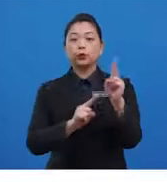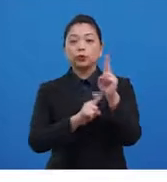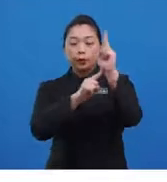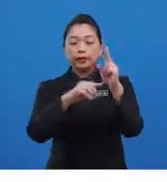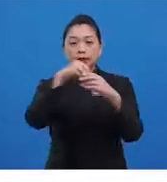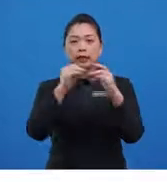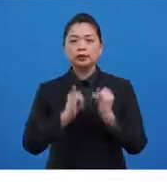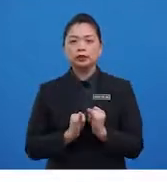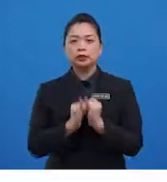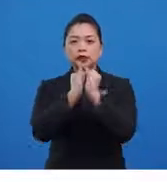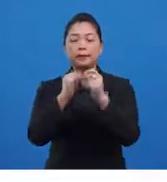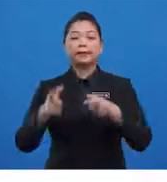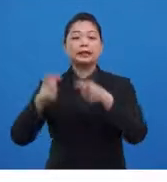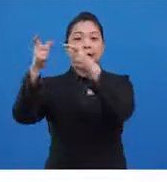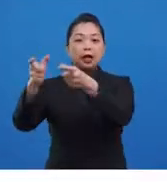istiadat pertabalan.